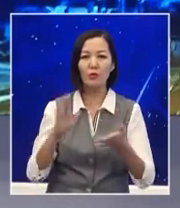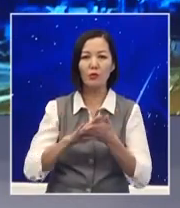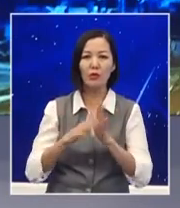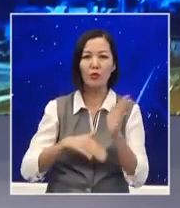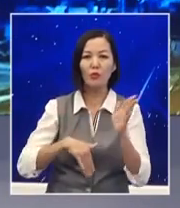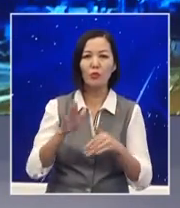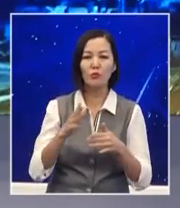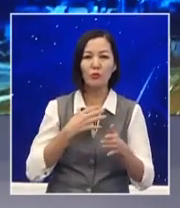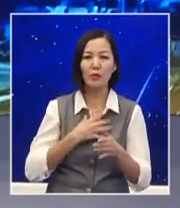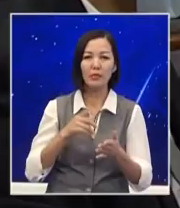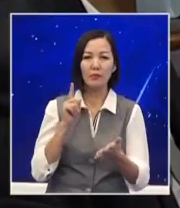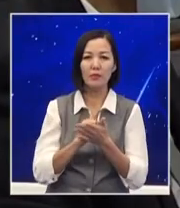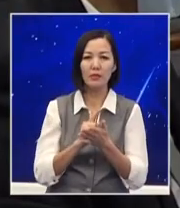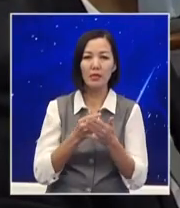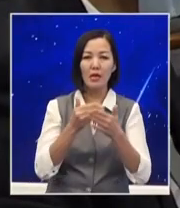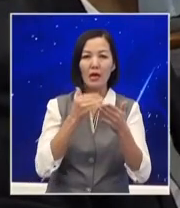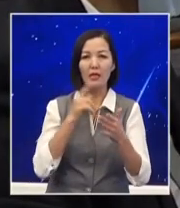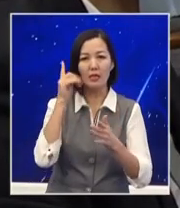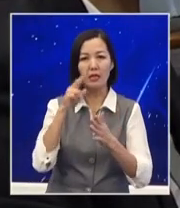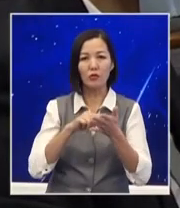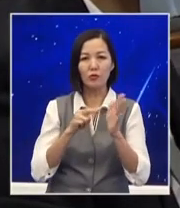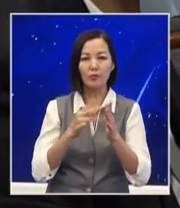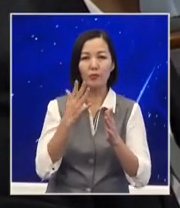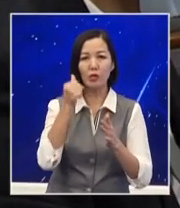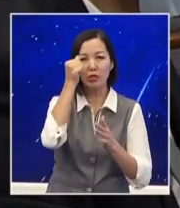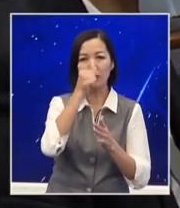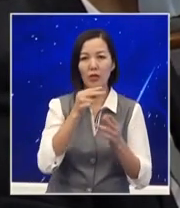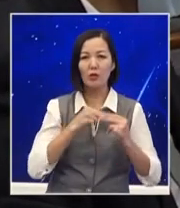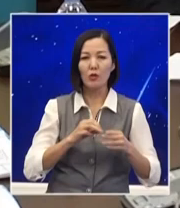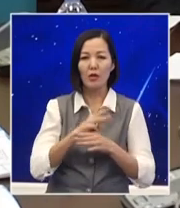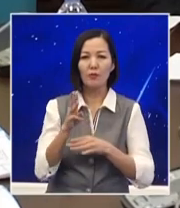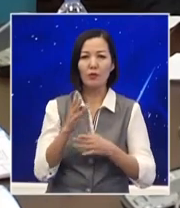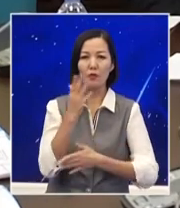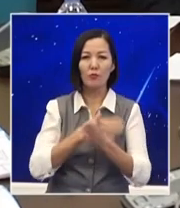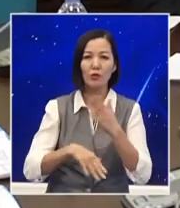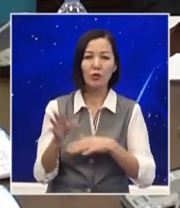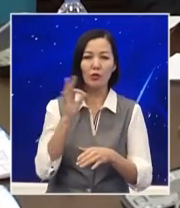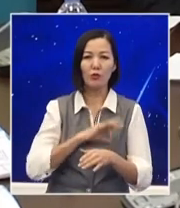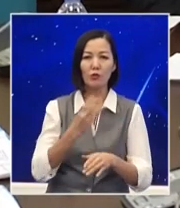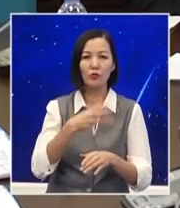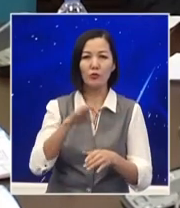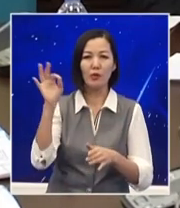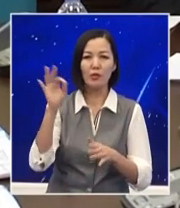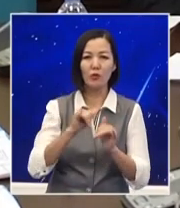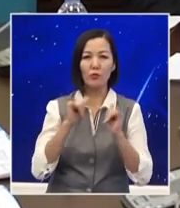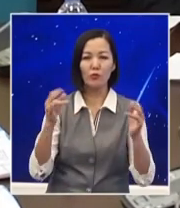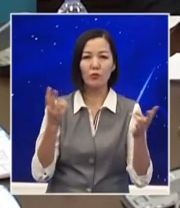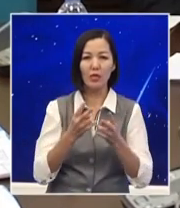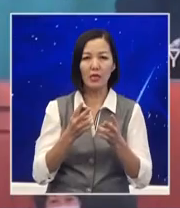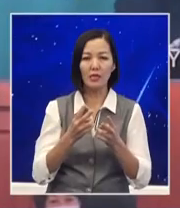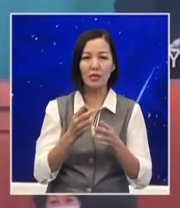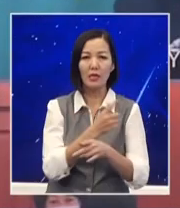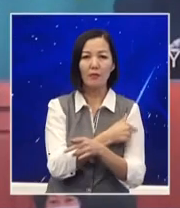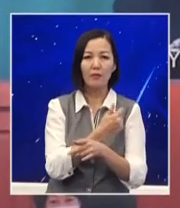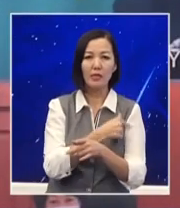жағдай жасау маңызды міндет. Алдын ала болжам бойынша алдағы 5 жылда жұмыспен қамтылған мүгедектердің үлесі 30%-ға өсу керек. Сонымен